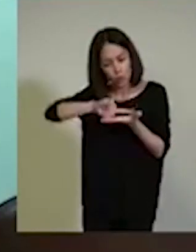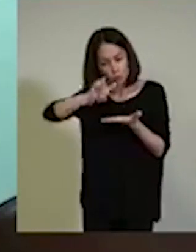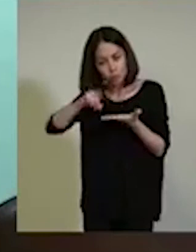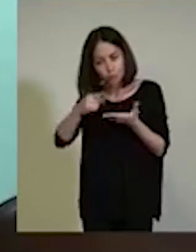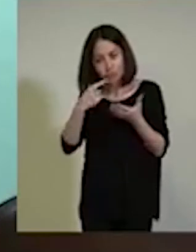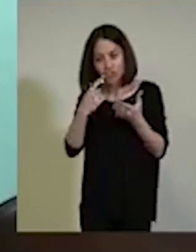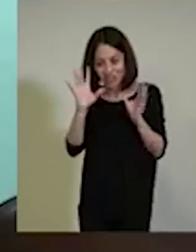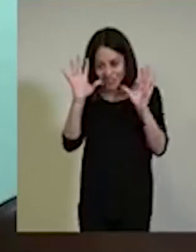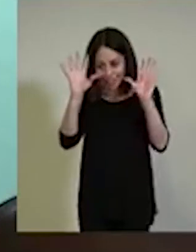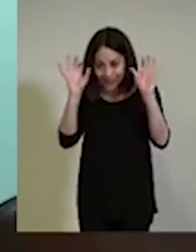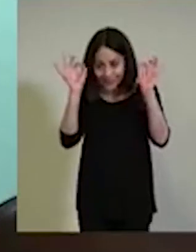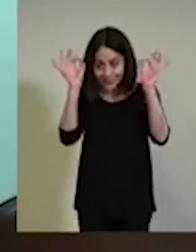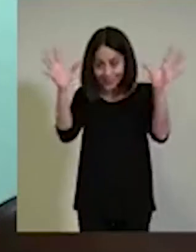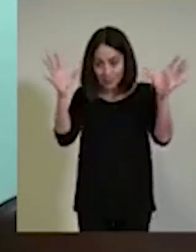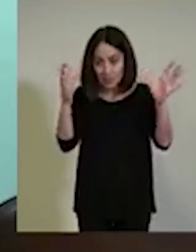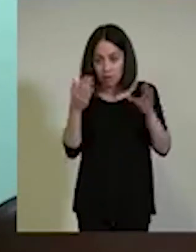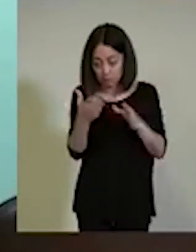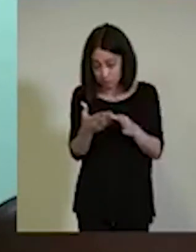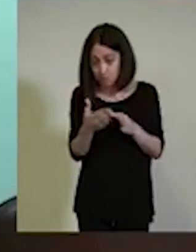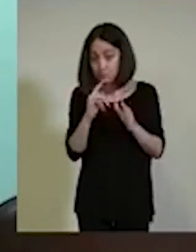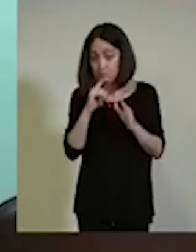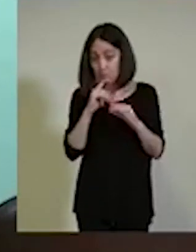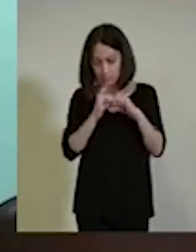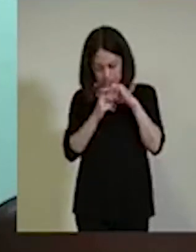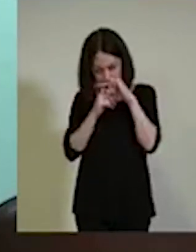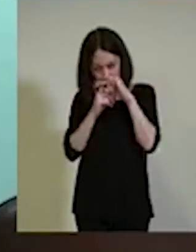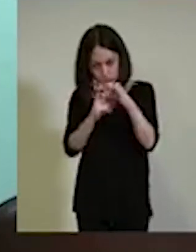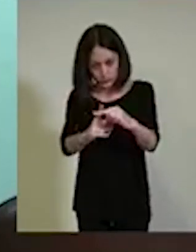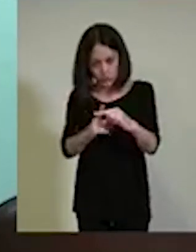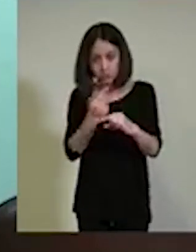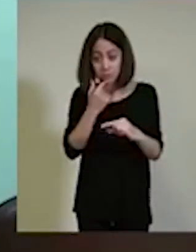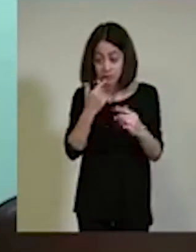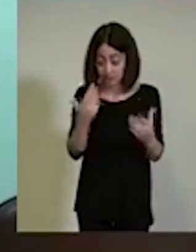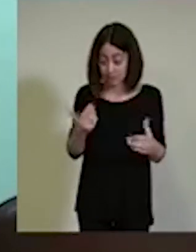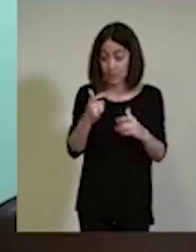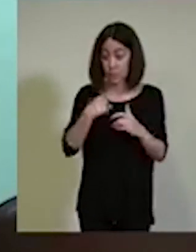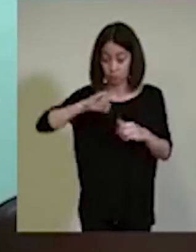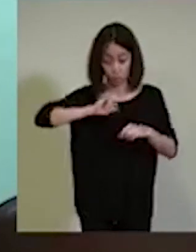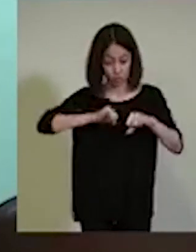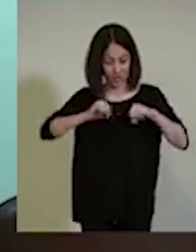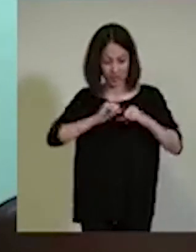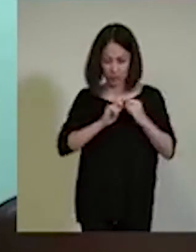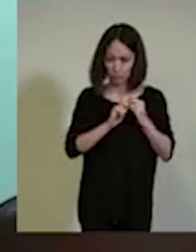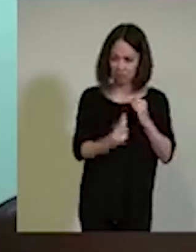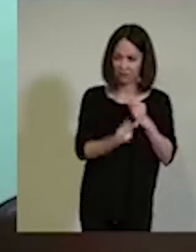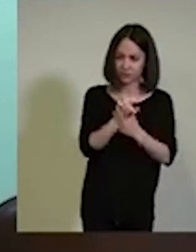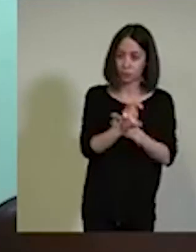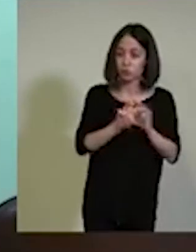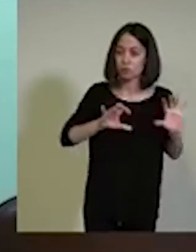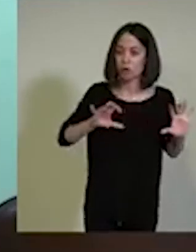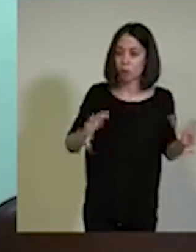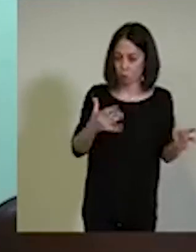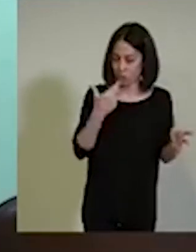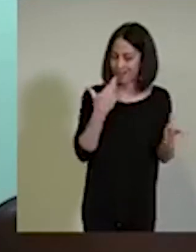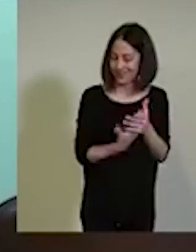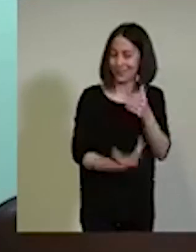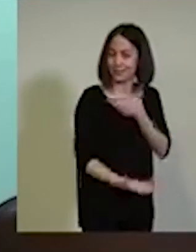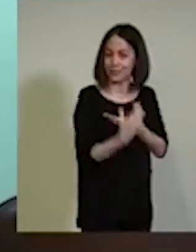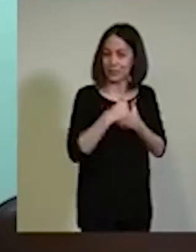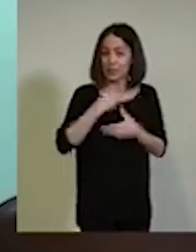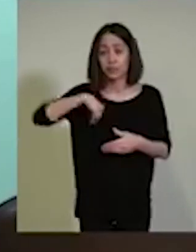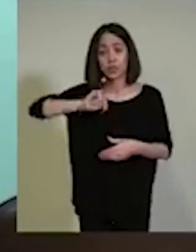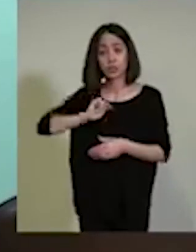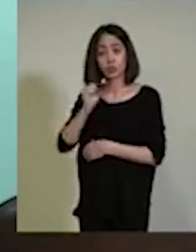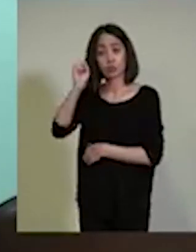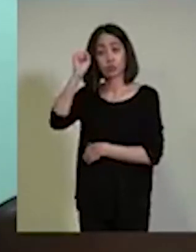climat qui non seulement permettra de mettre en valeur l'impact écologique de nos actions, mais également de compter en tonnes de CO2 et